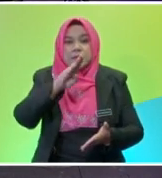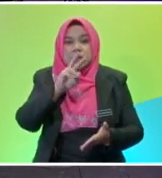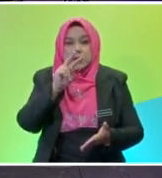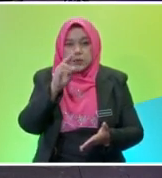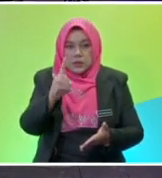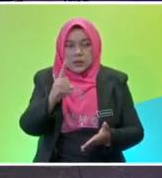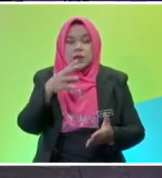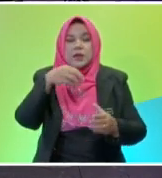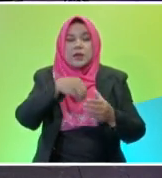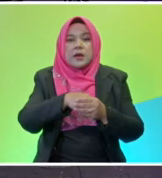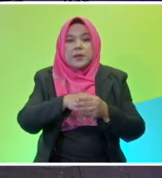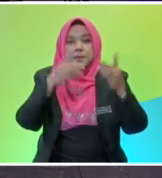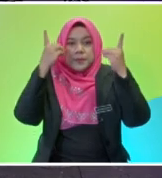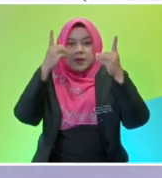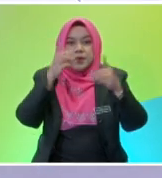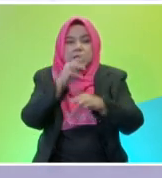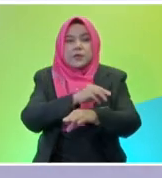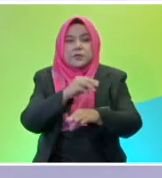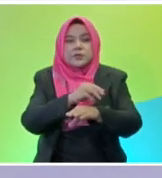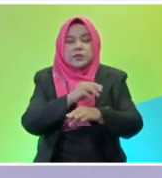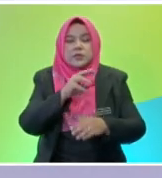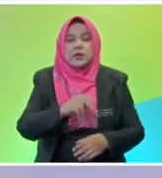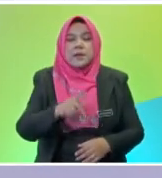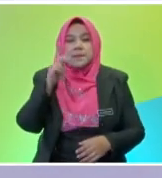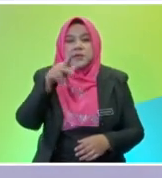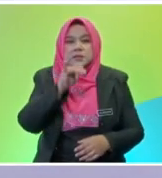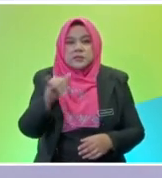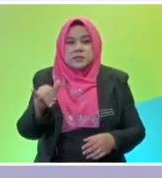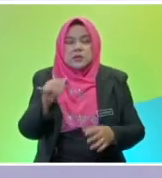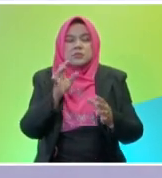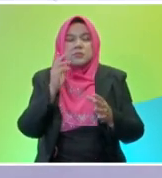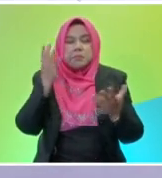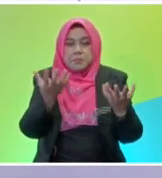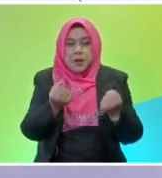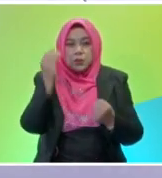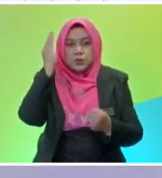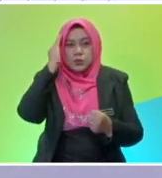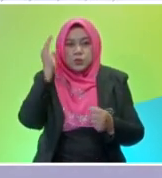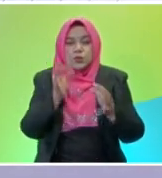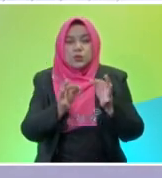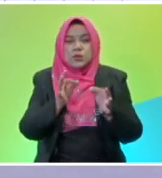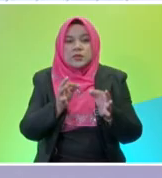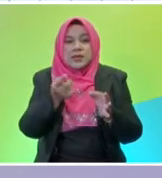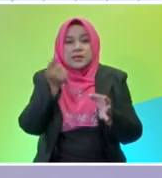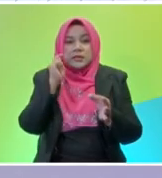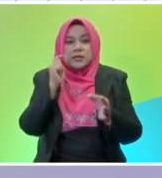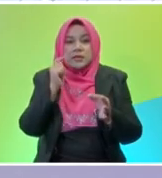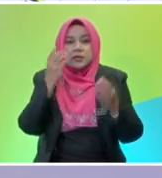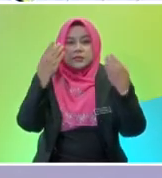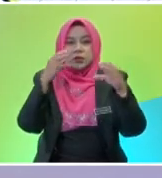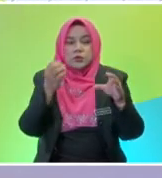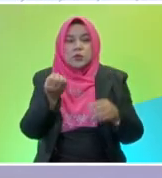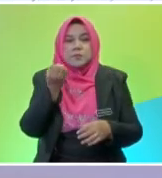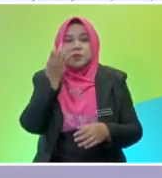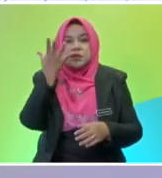Pendidikan musik untuk murid-murid sekolah menengah pastinya saya juga ingin mengetahui kalau sebut kan tadi kalau main angklung